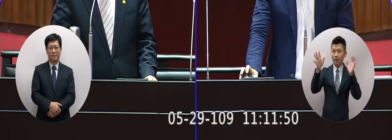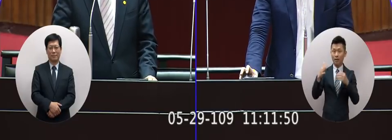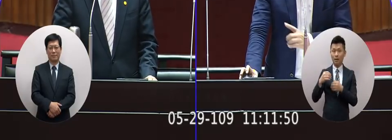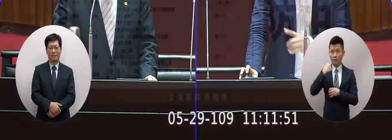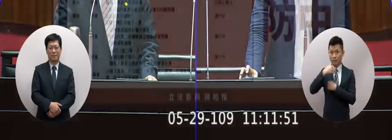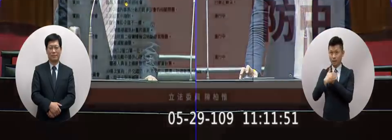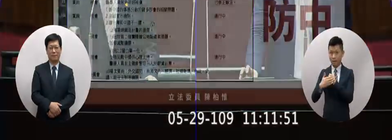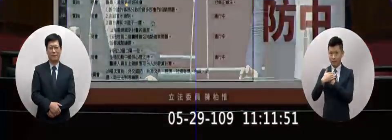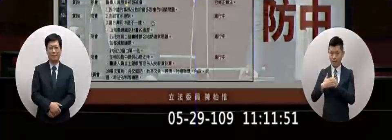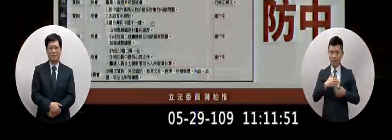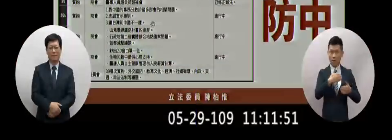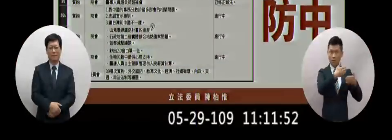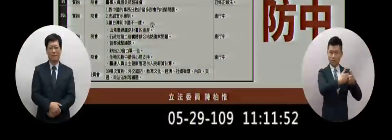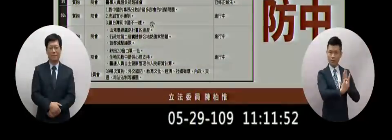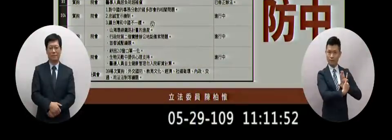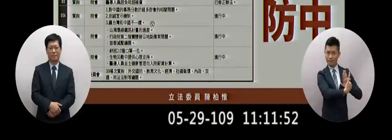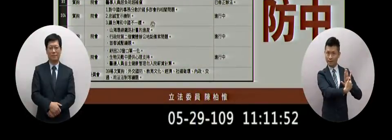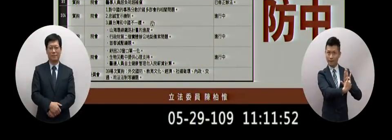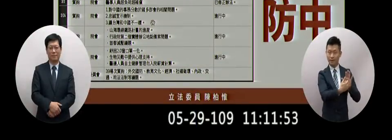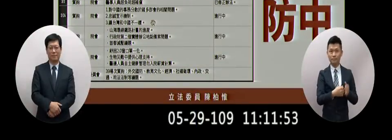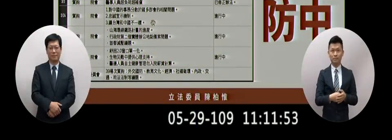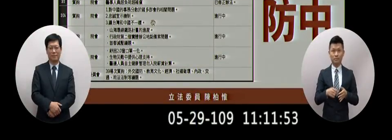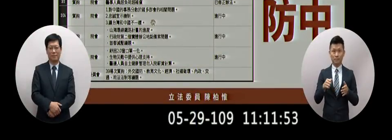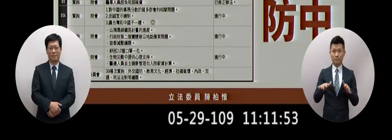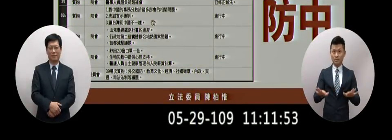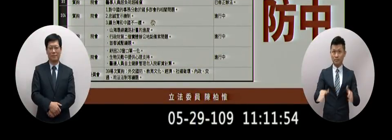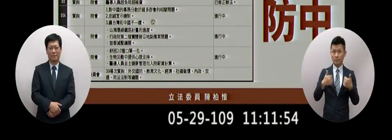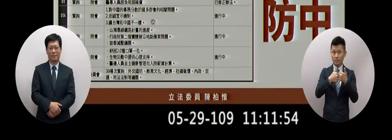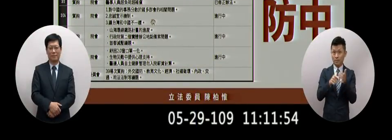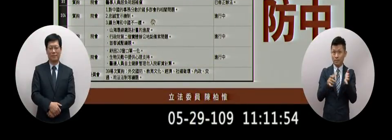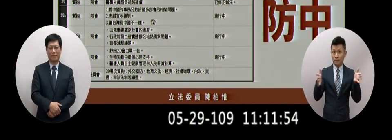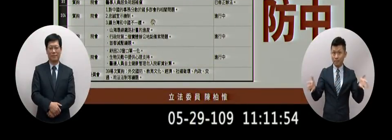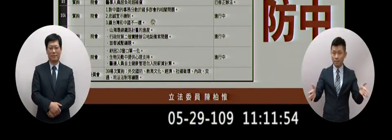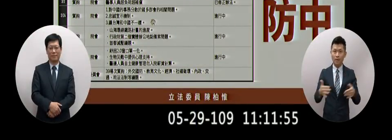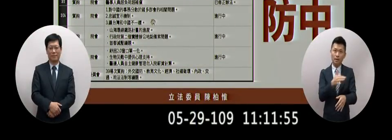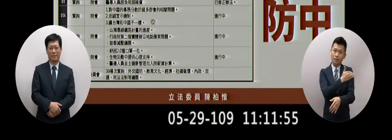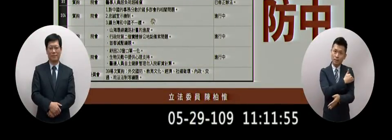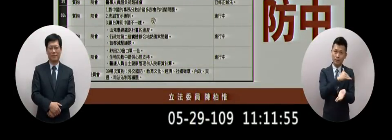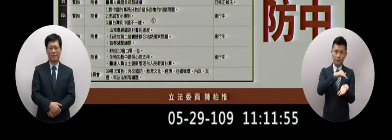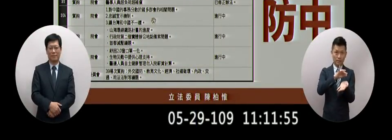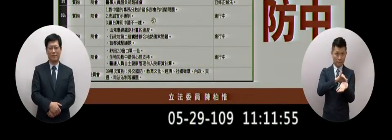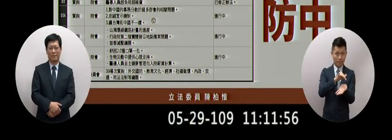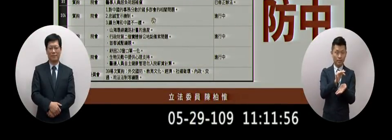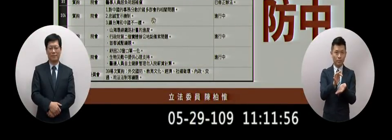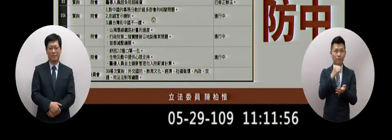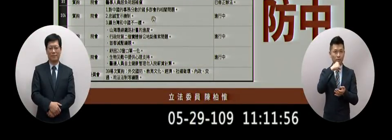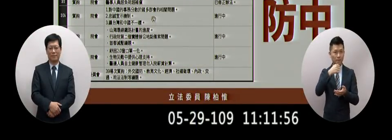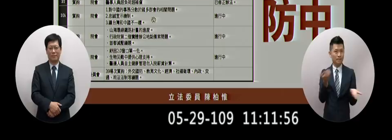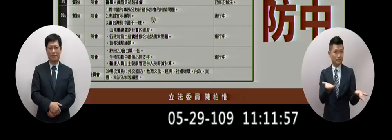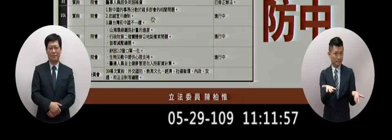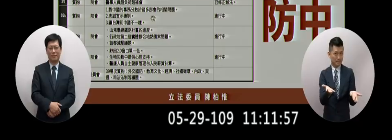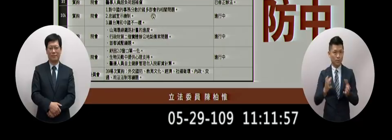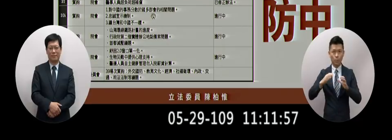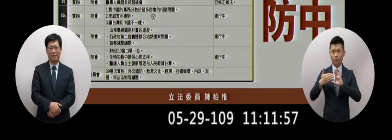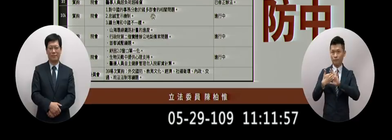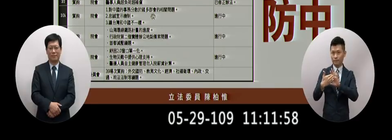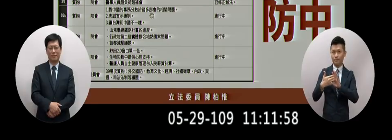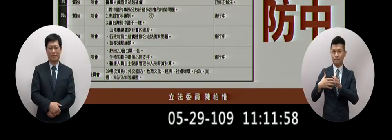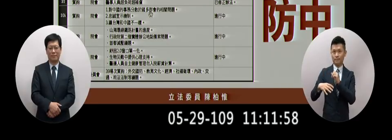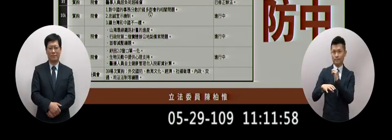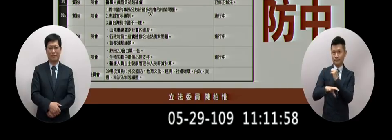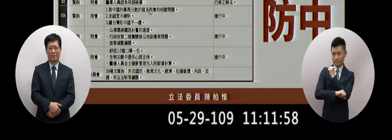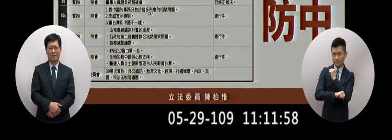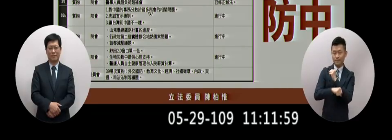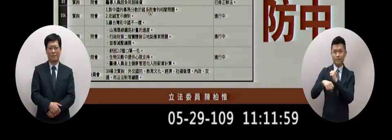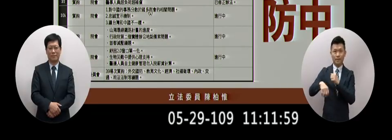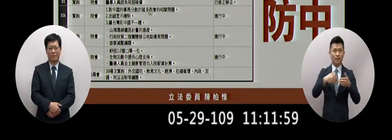中，护台防中呢，拄好伫即道的会议内底，包括医护人员，包括台湾的代志，包括国防的议题，包